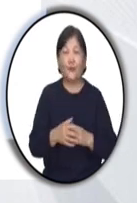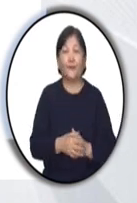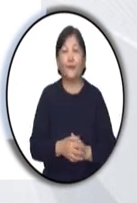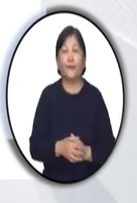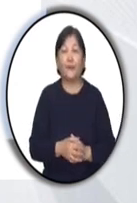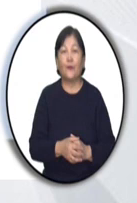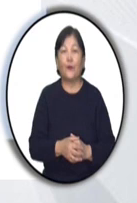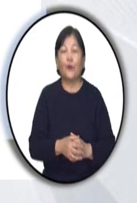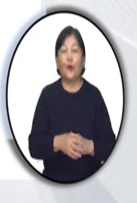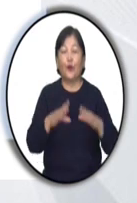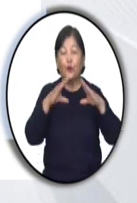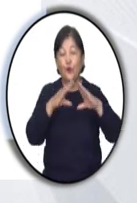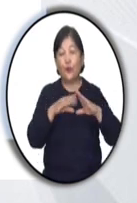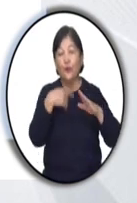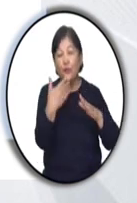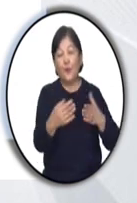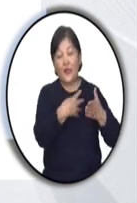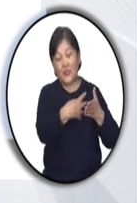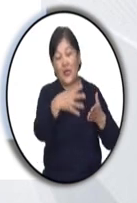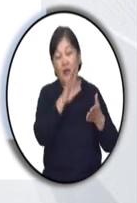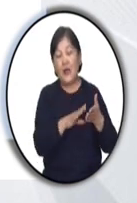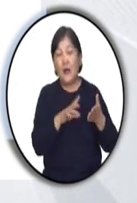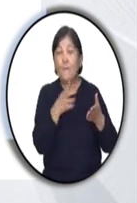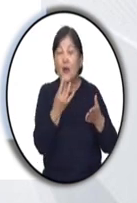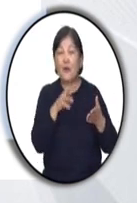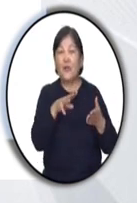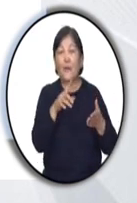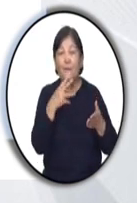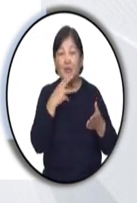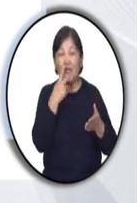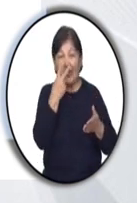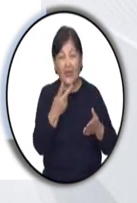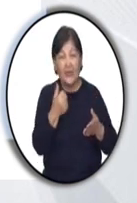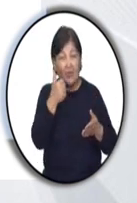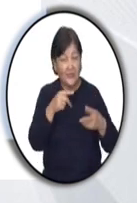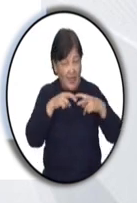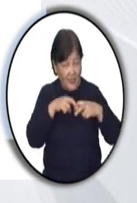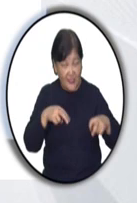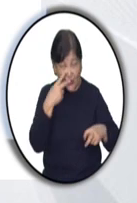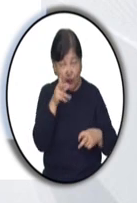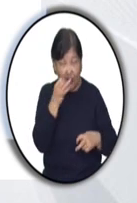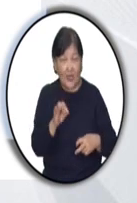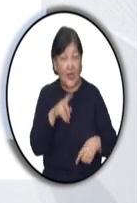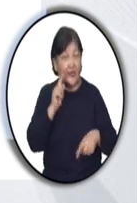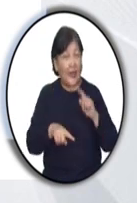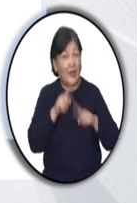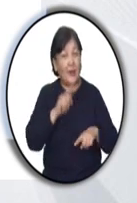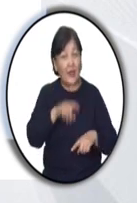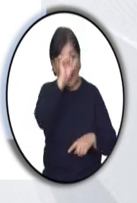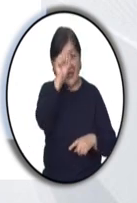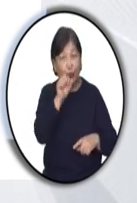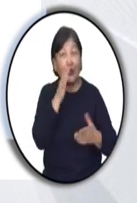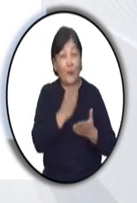хийгээрэй. За, нэгдүгээр даалгавар нь бол доорх баримт мэдээллүүд байгаа. За, энэ баримт мэдээллүүдийг сайн